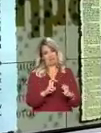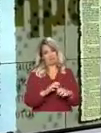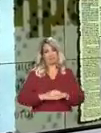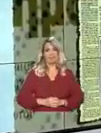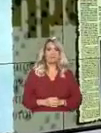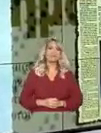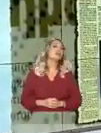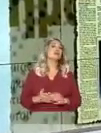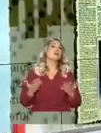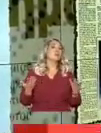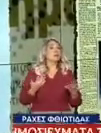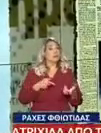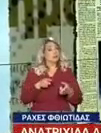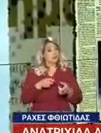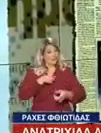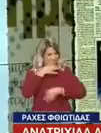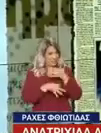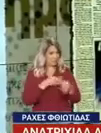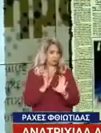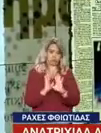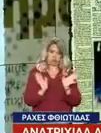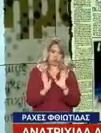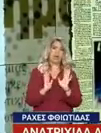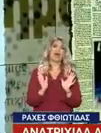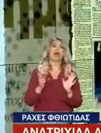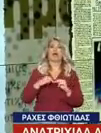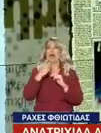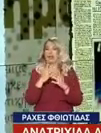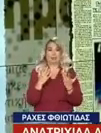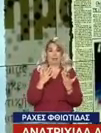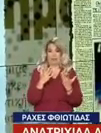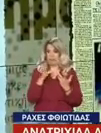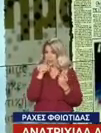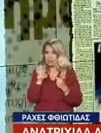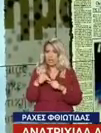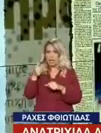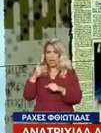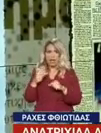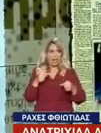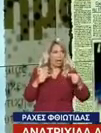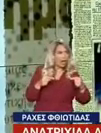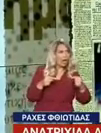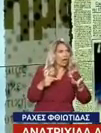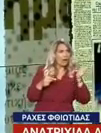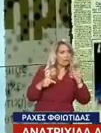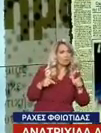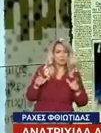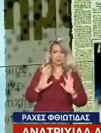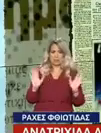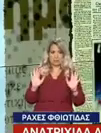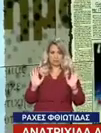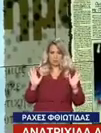Είναι μια ιστορία που σας το είπα από την αρχή. Δεν μπορείς να πιστέψεις όλες τις λεπτομέρειες και πώς έχουν συγκεντρωθεί, έχουν συμπέσει.